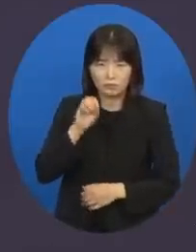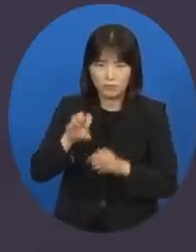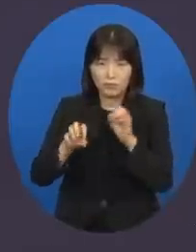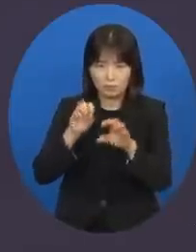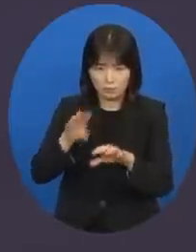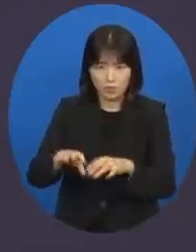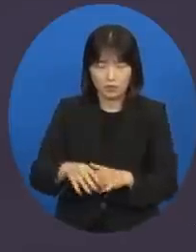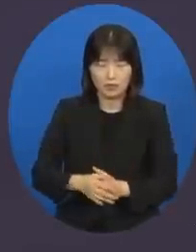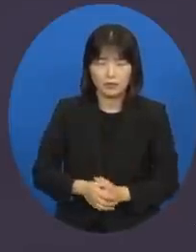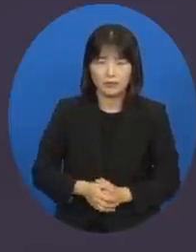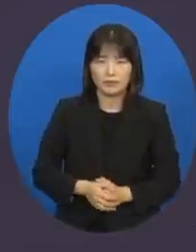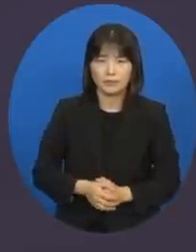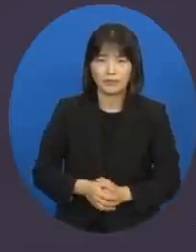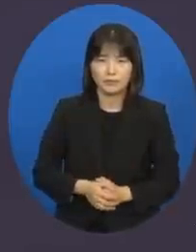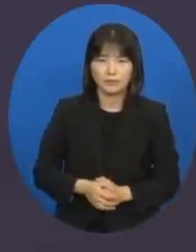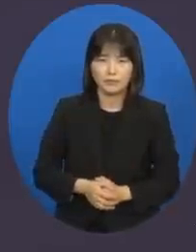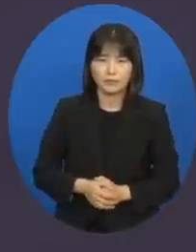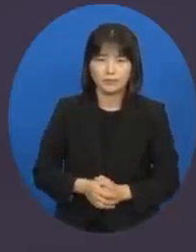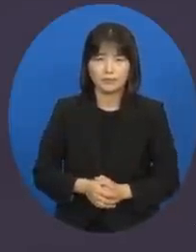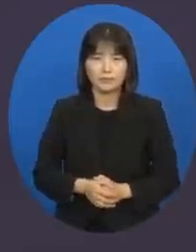아무런 능력도 행할 수 없었다.